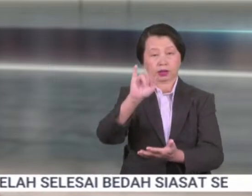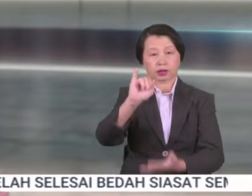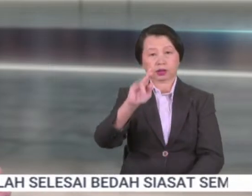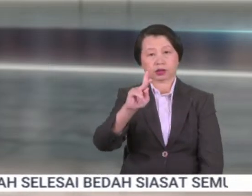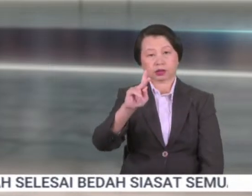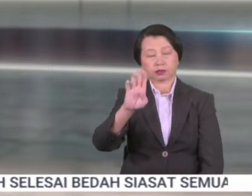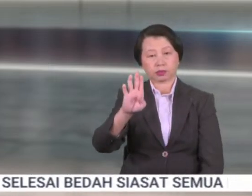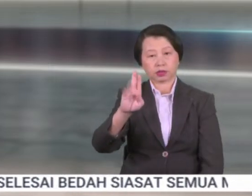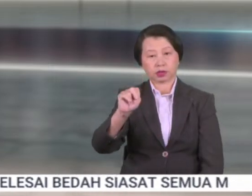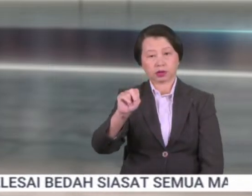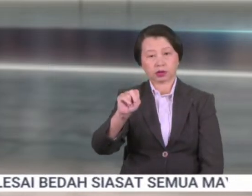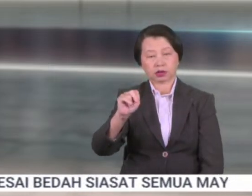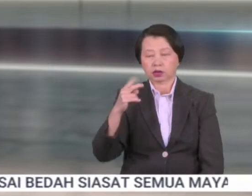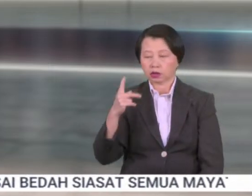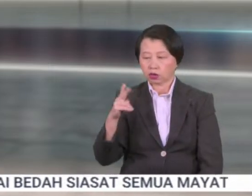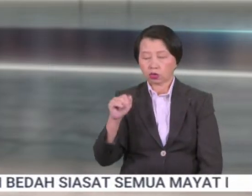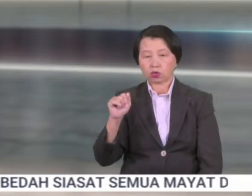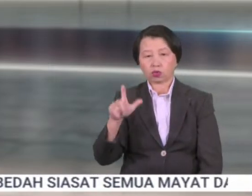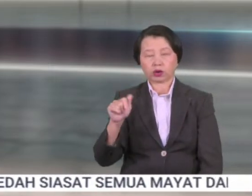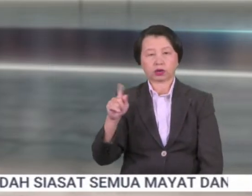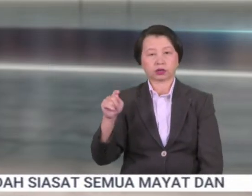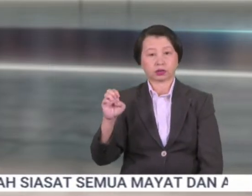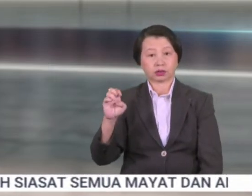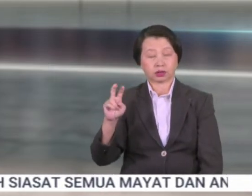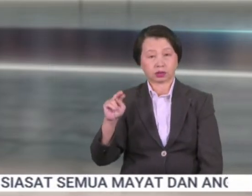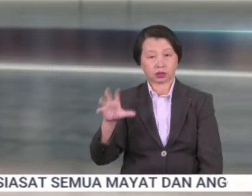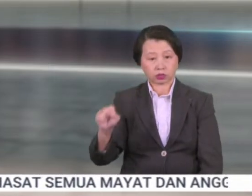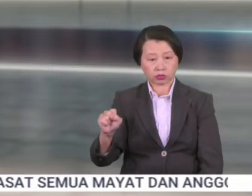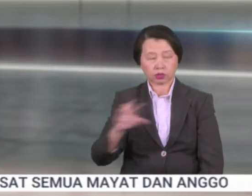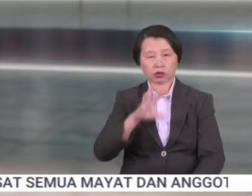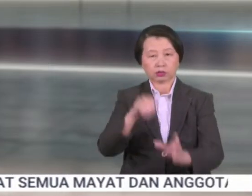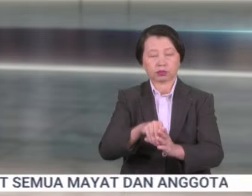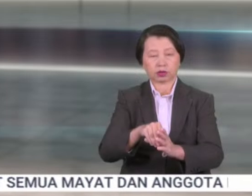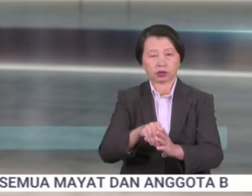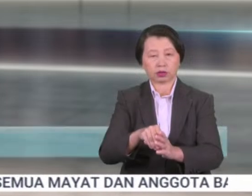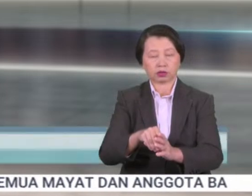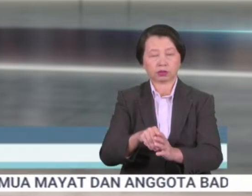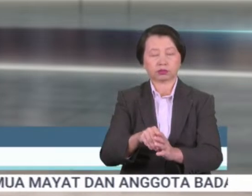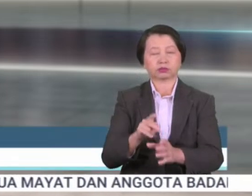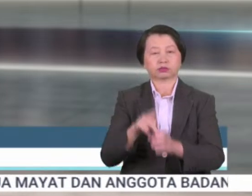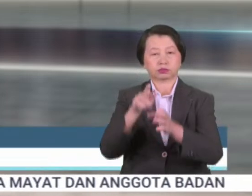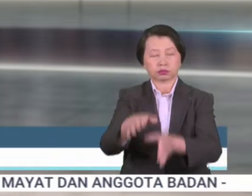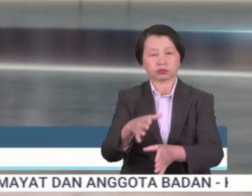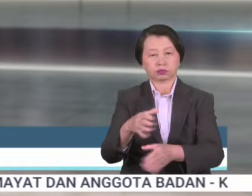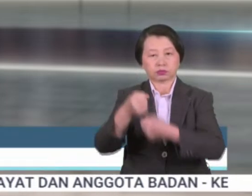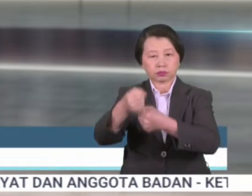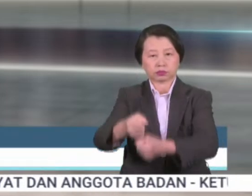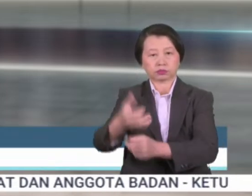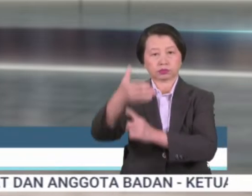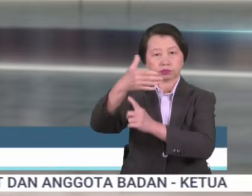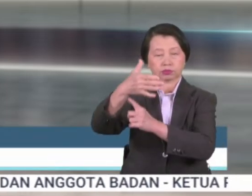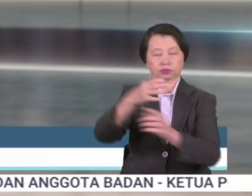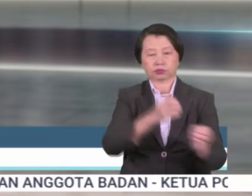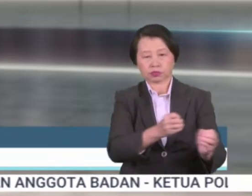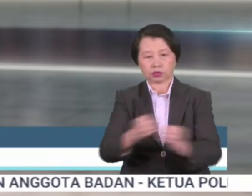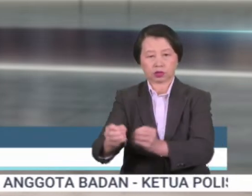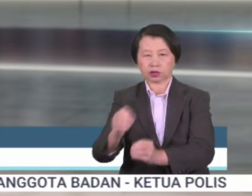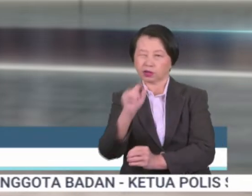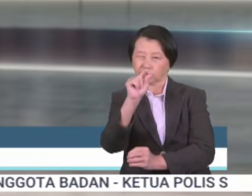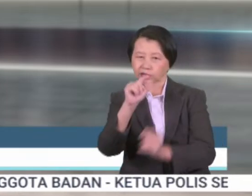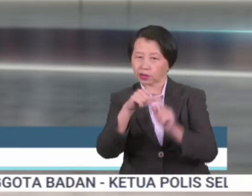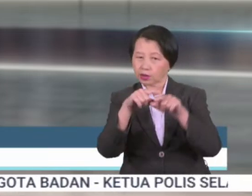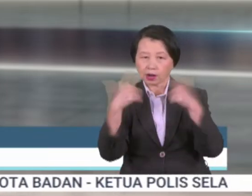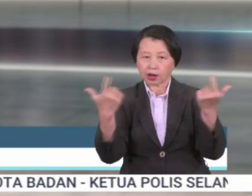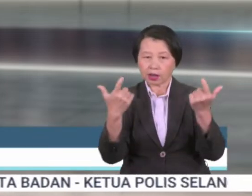ikbn Kuala Perlis menyertai program Semarak bulan kebangsaan dan Kibar jalur Gemilang penganjuran tahun ini menyuntik sedikit